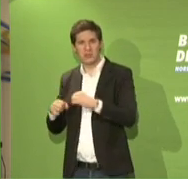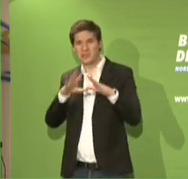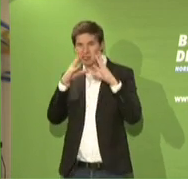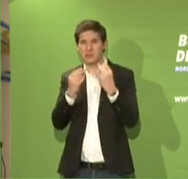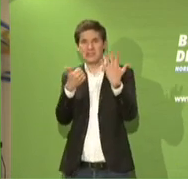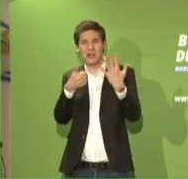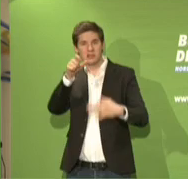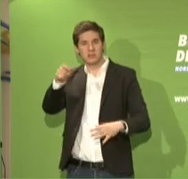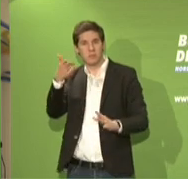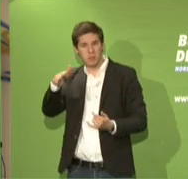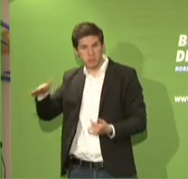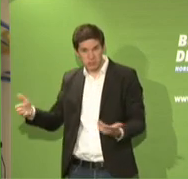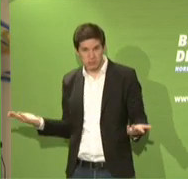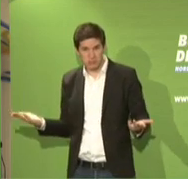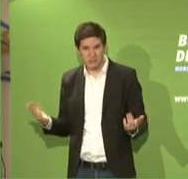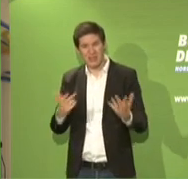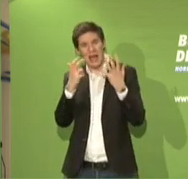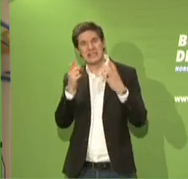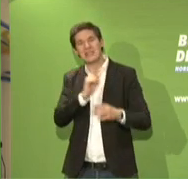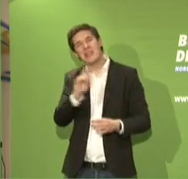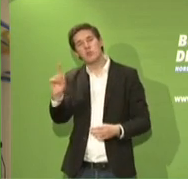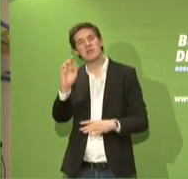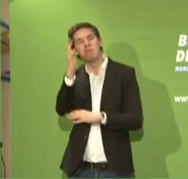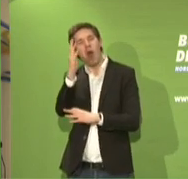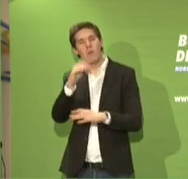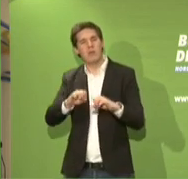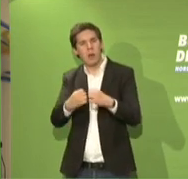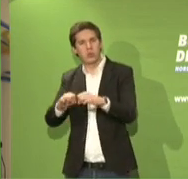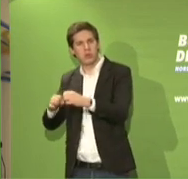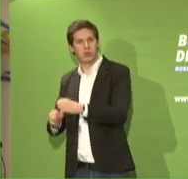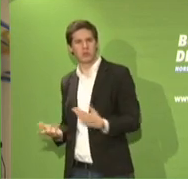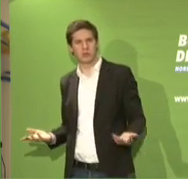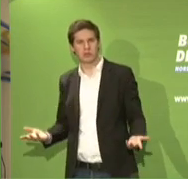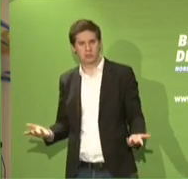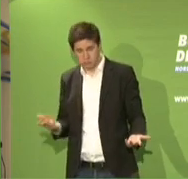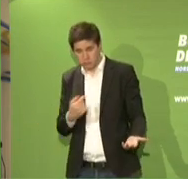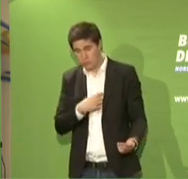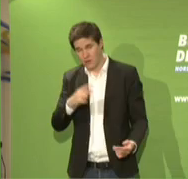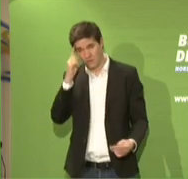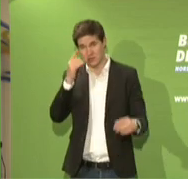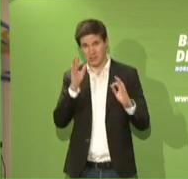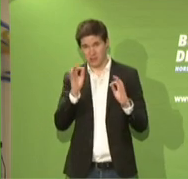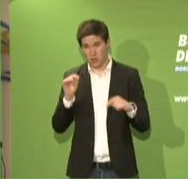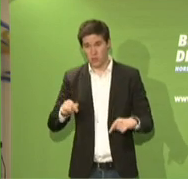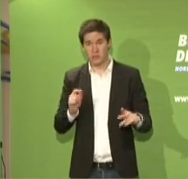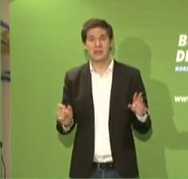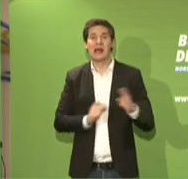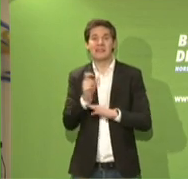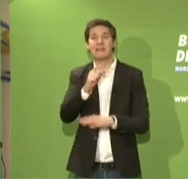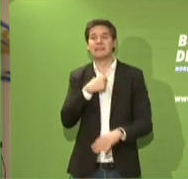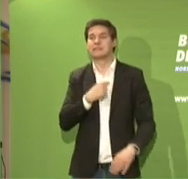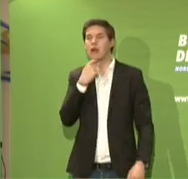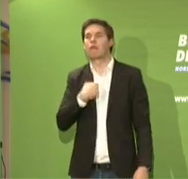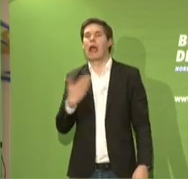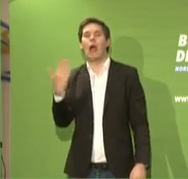gekommen, es wurden 80.000 Bäume beschädigt und ich weiß, dass es in NRW immer nie ganz einfach ist, wenn man sagt, ich komme aus Düsseldorf, uns